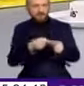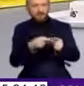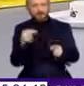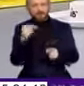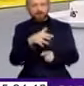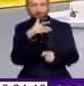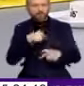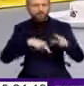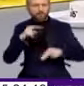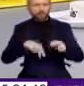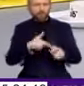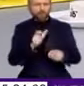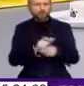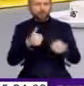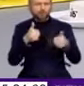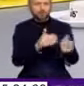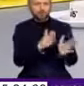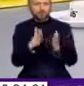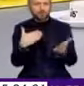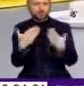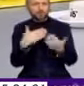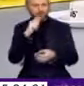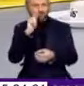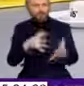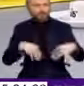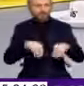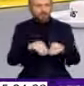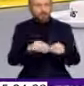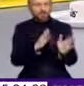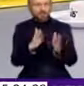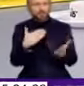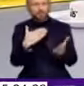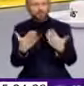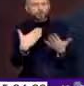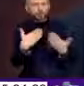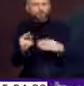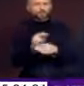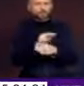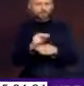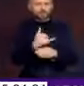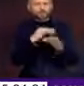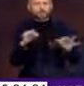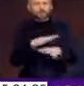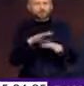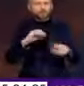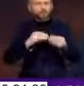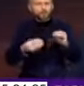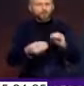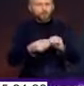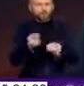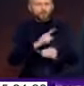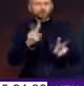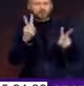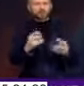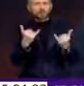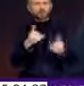ми вибудували дуже хорошу систему відносин в українських сім'ях, угу, систему відносин виховання. У нас ніколи не було проблем, те, що називається